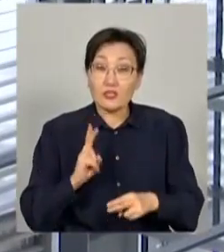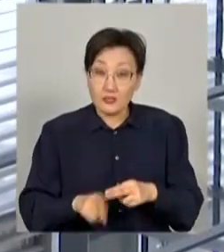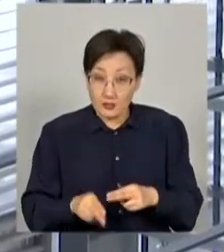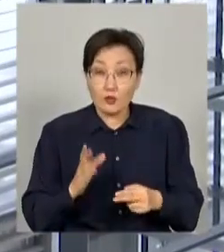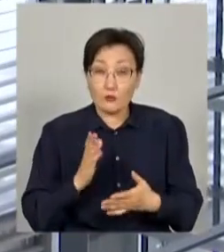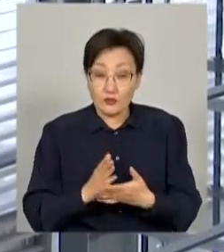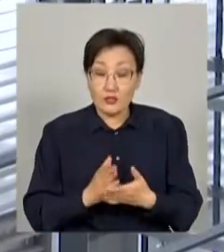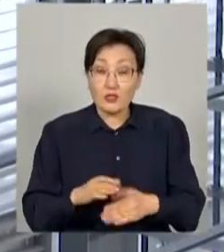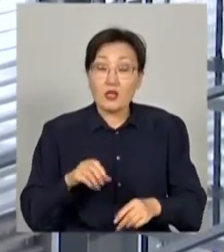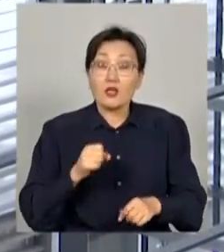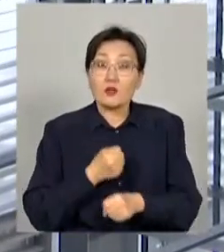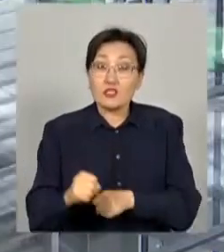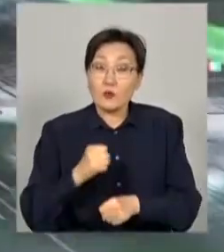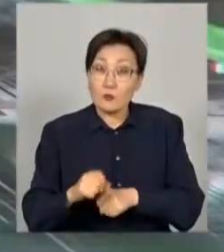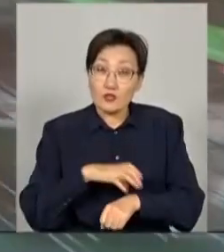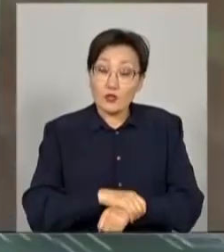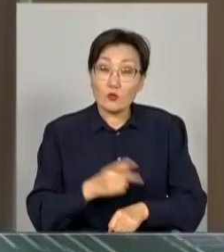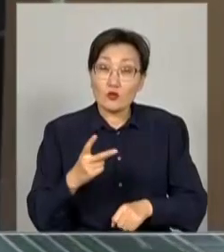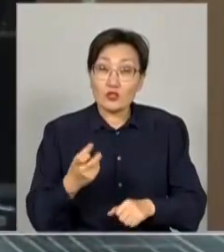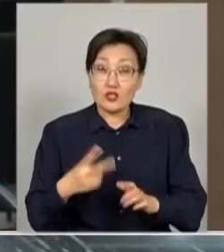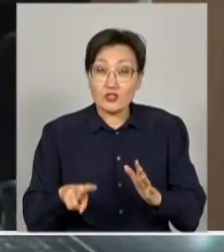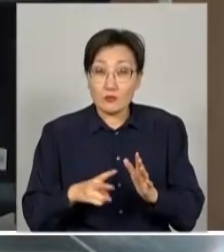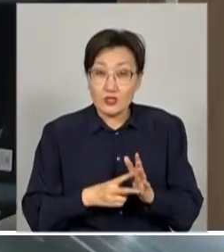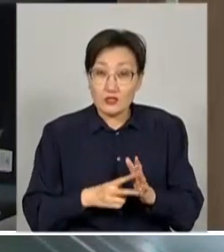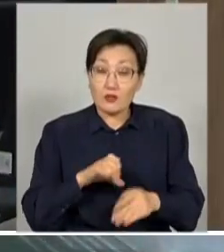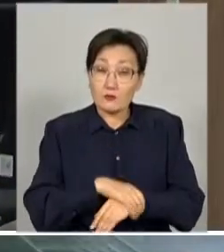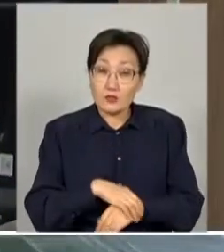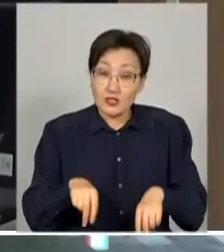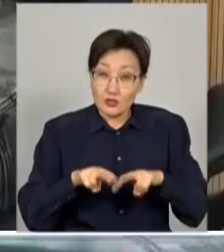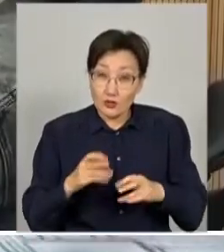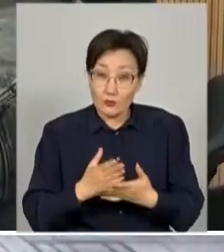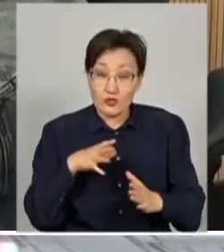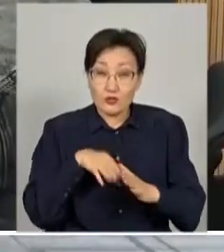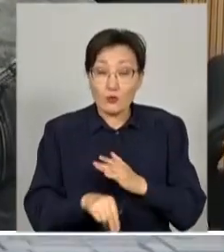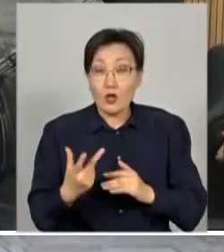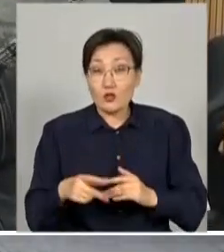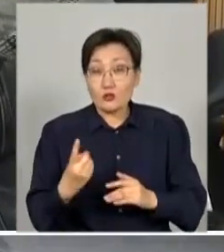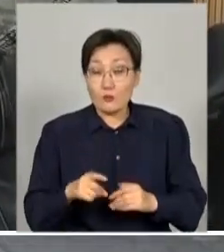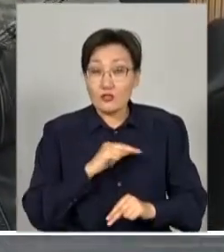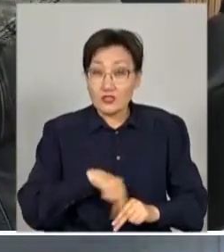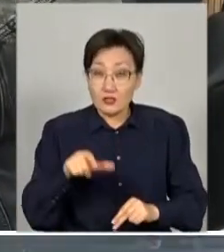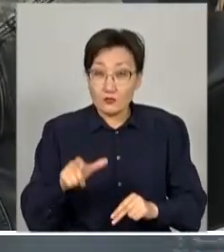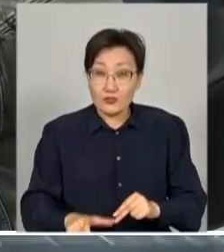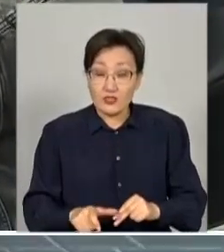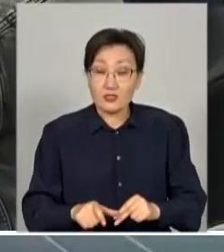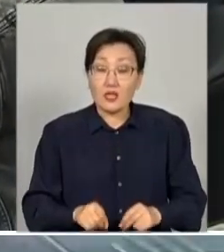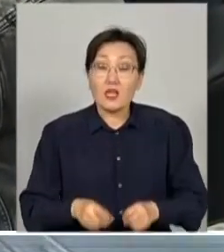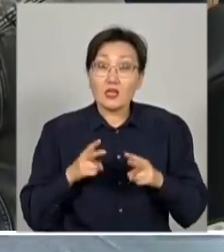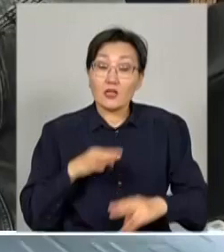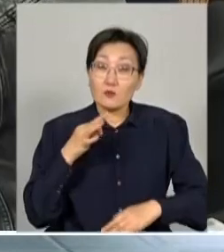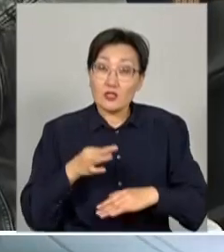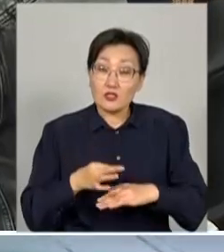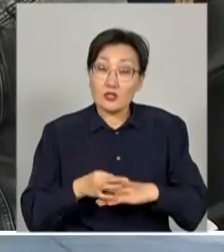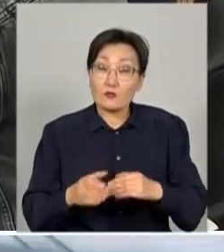Қазір азаптау дерегі бойынша 327 қылмыстық іс тергеліп жатыр екен. Оның ішінде 31 қызметкер қылмыстық жауапкершілікке